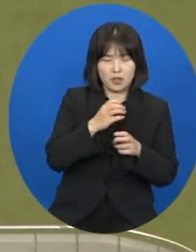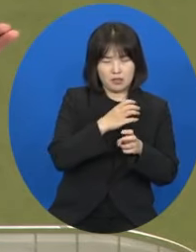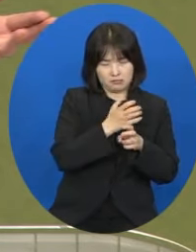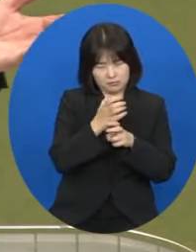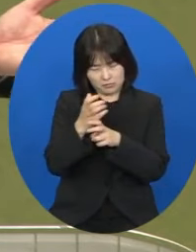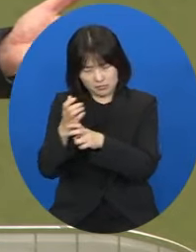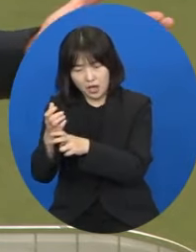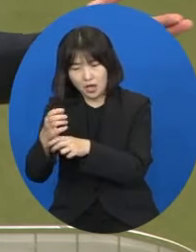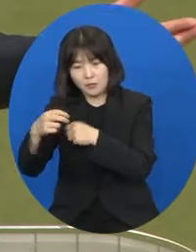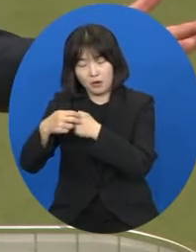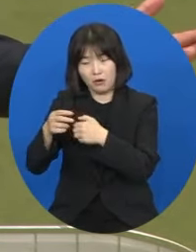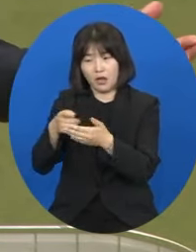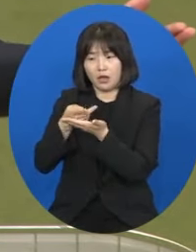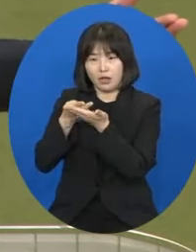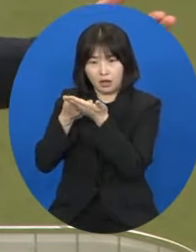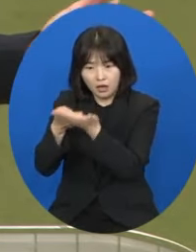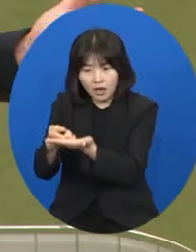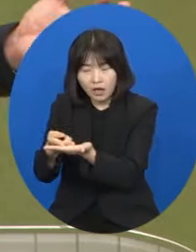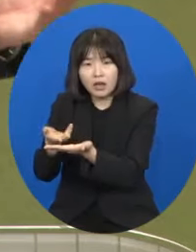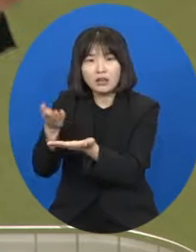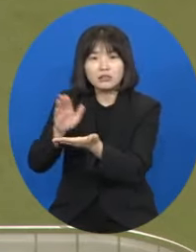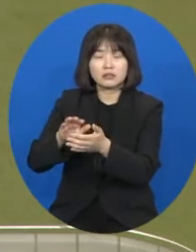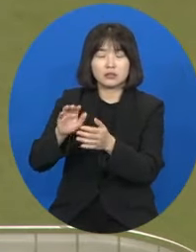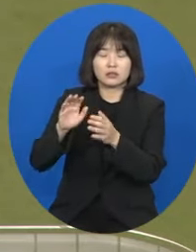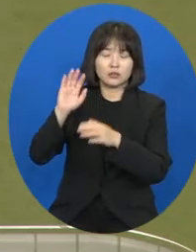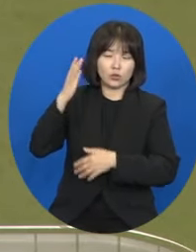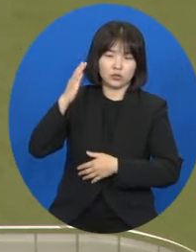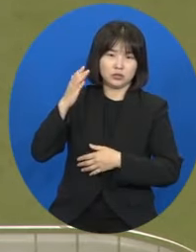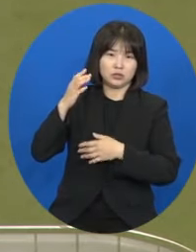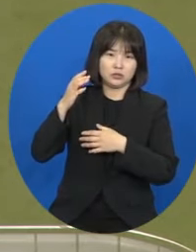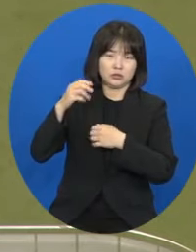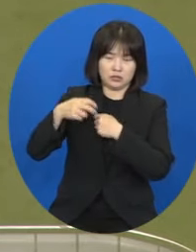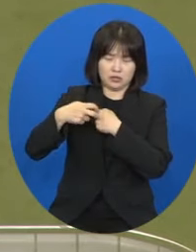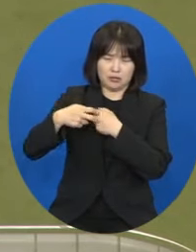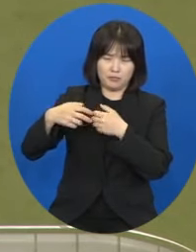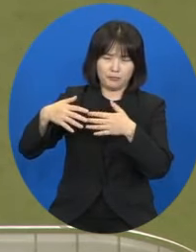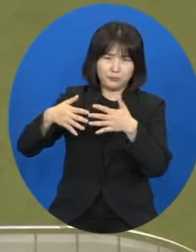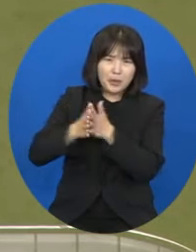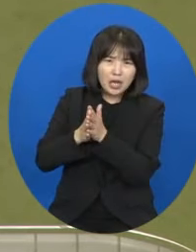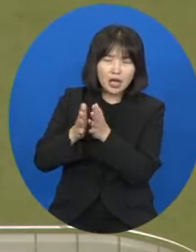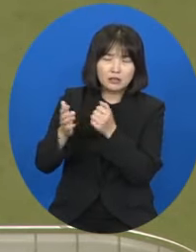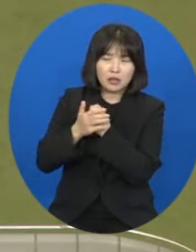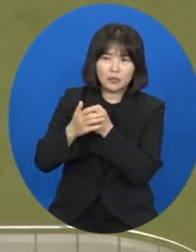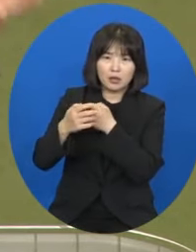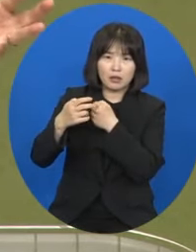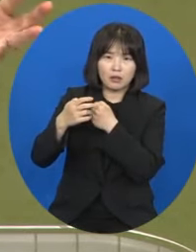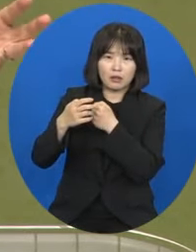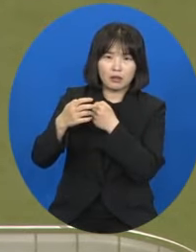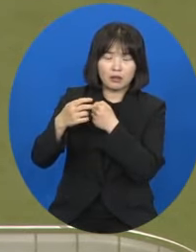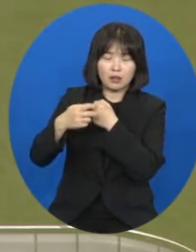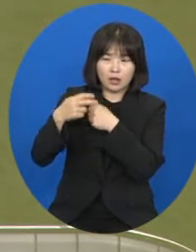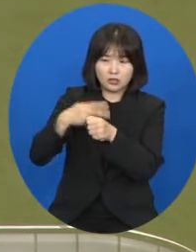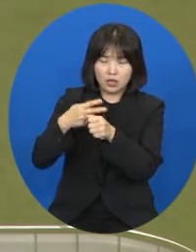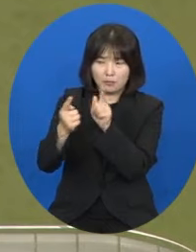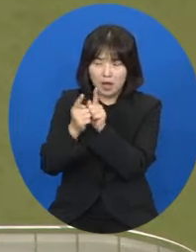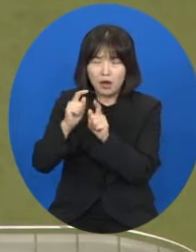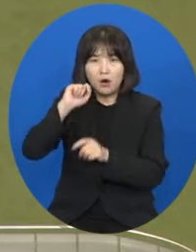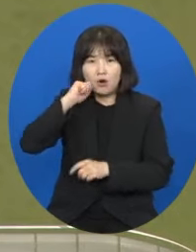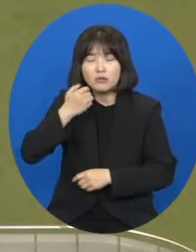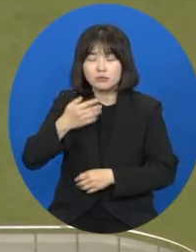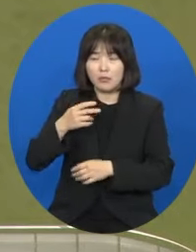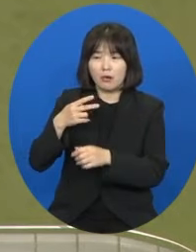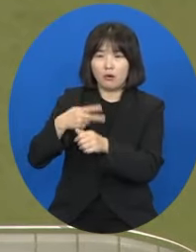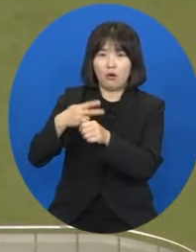갔습니다. 근데 요즘에 의료 파업 때문에 의사 선생님 만나기가 쉽지 않잖아요. 근데 감사하게 그때 또 의사 선생님이